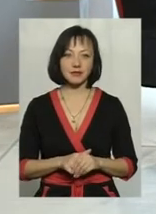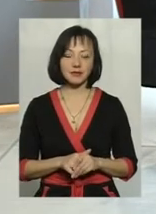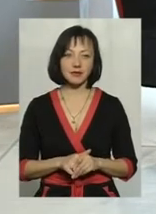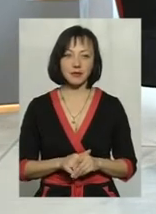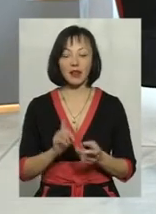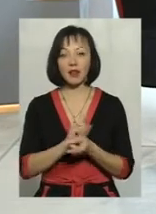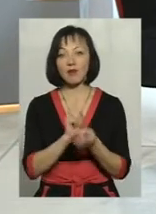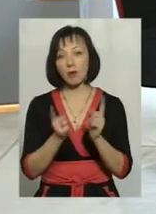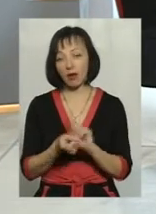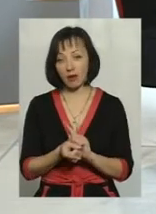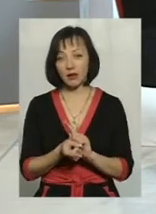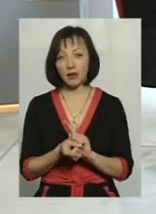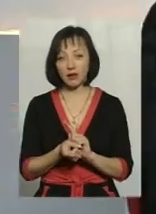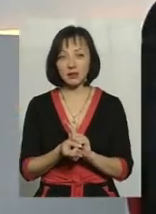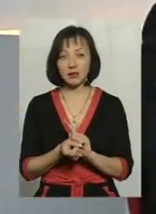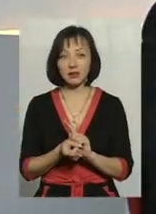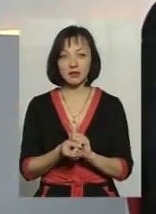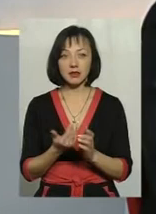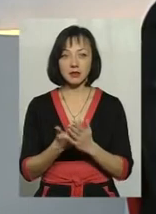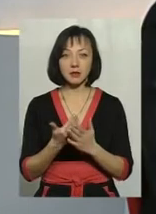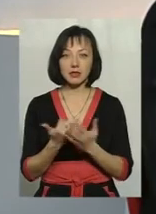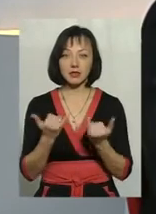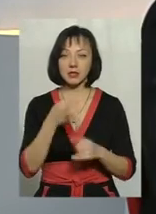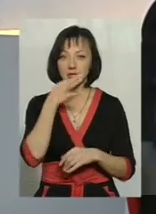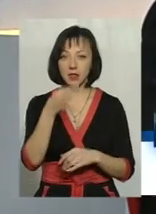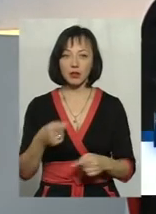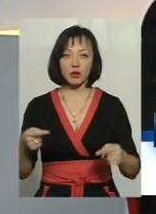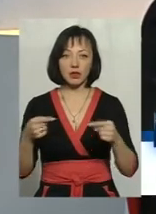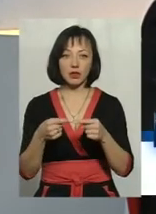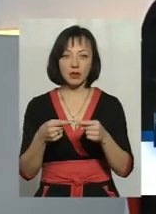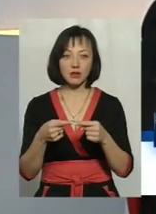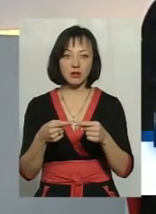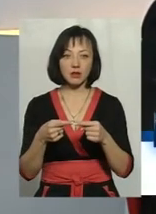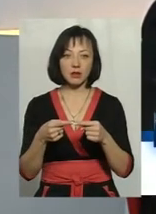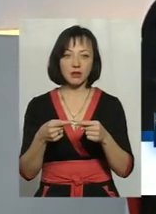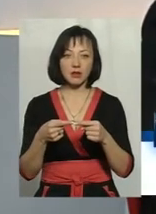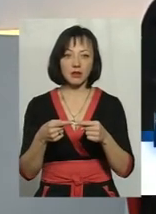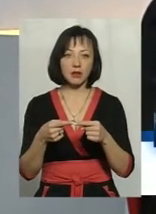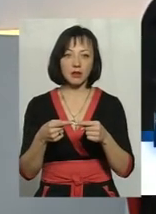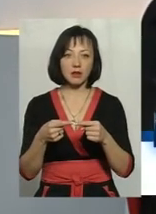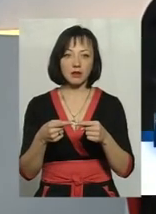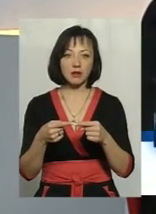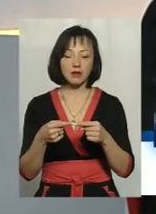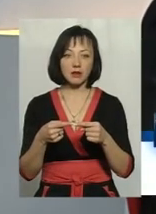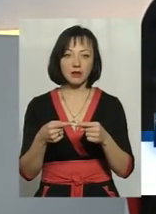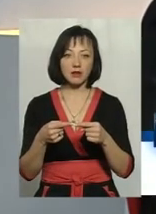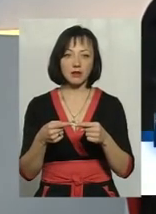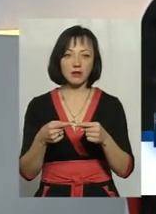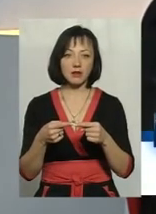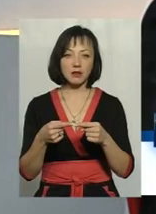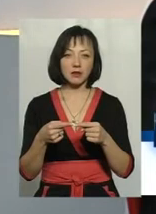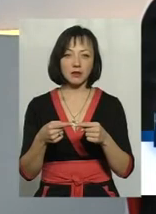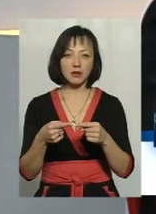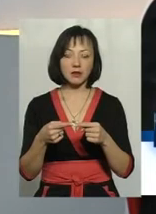А навпаки, ну, допустимо, зараз сказати конкретно, що збільшується, тому що більше п'ють. Трудно